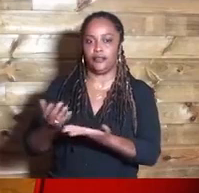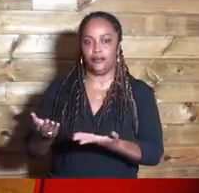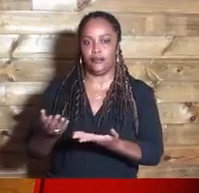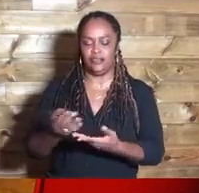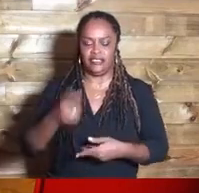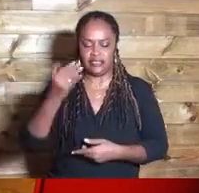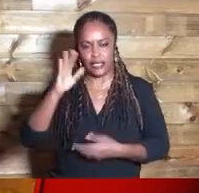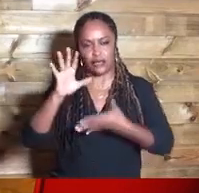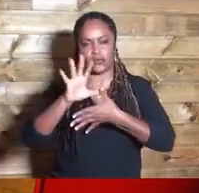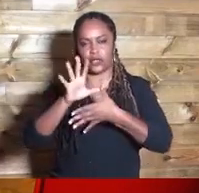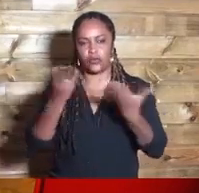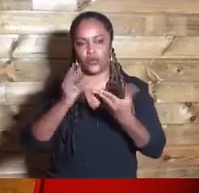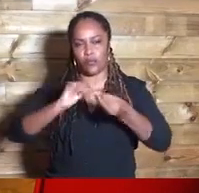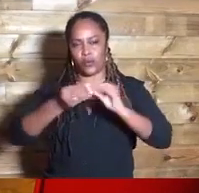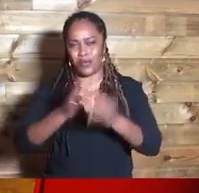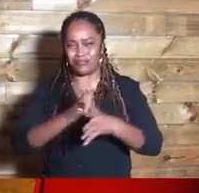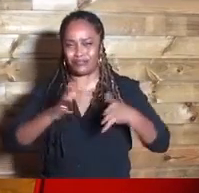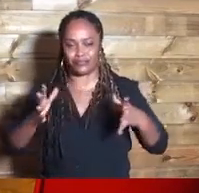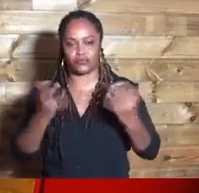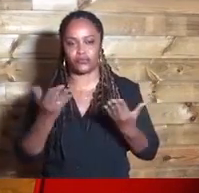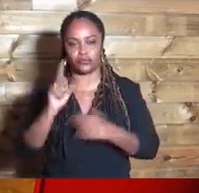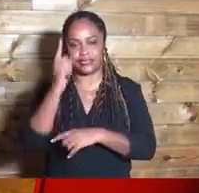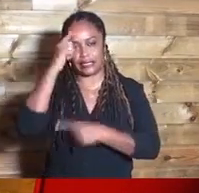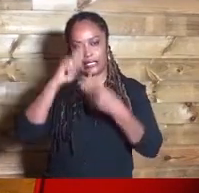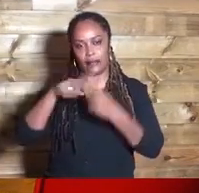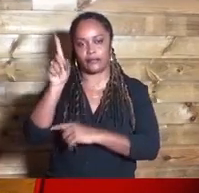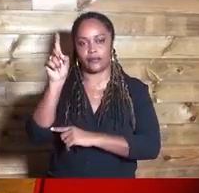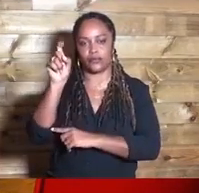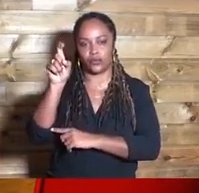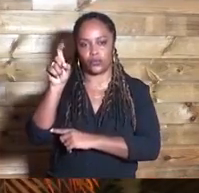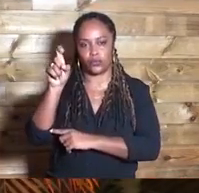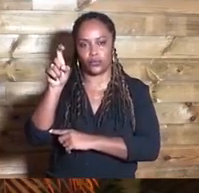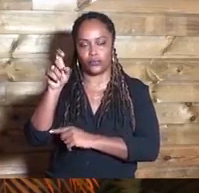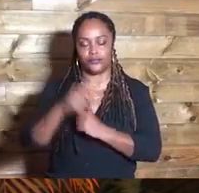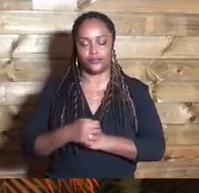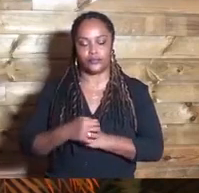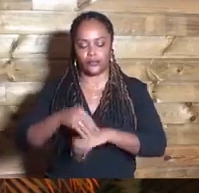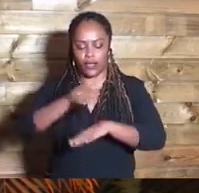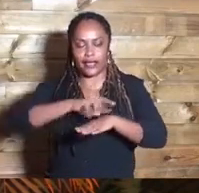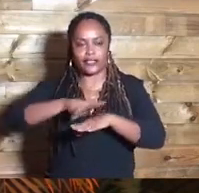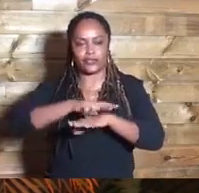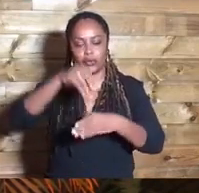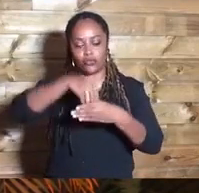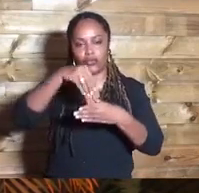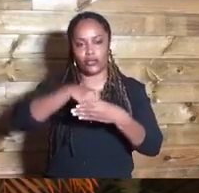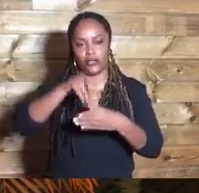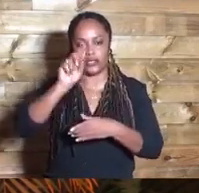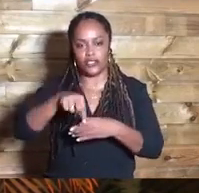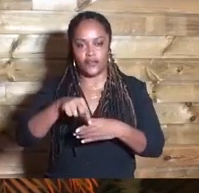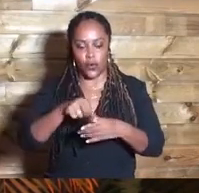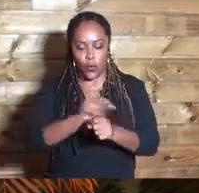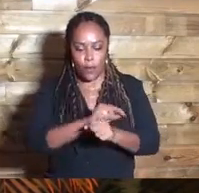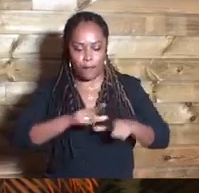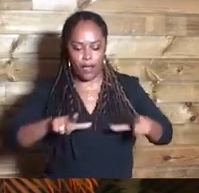l'eau. Il s'agit pour nous de faire un plan ambitieux afin que chaque Guadeloupéen ne soit pas